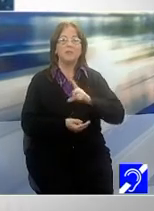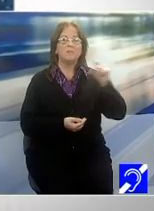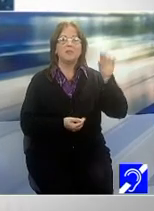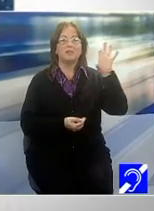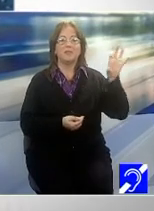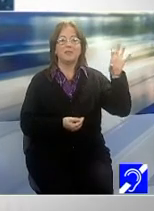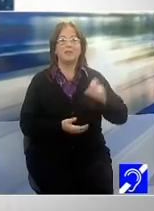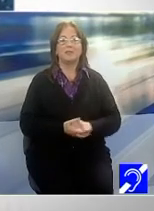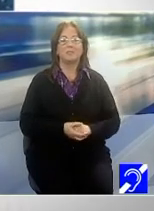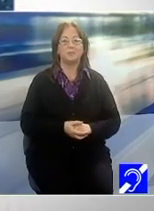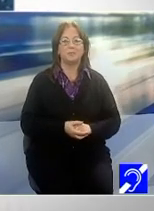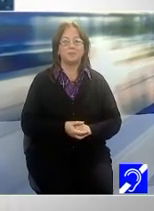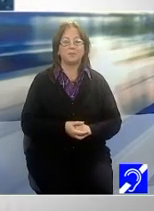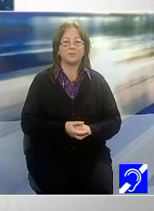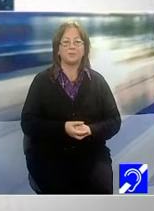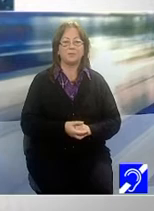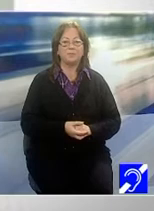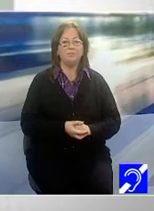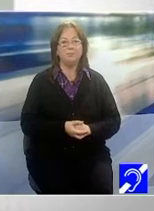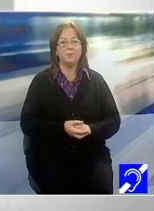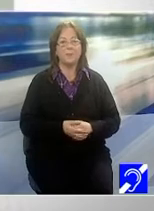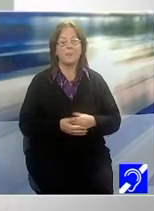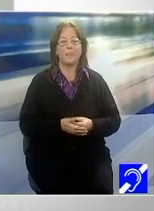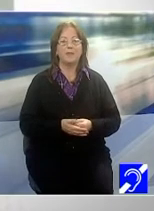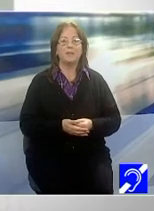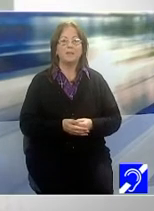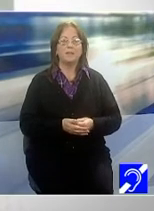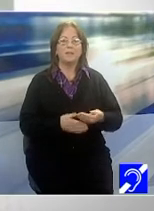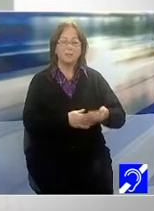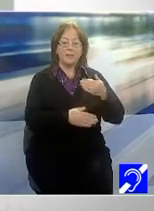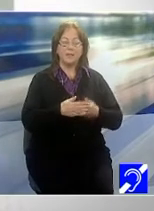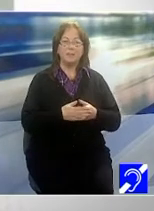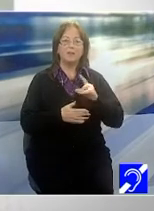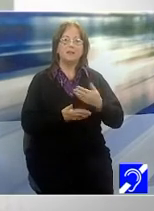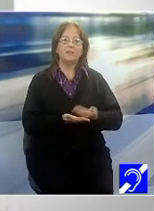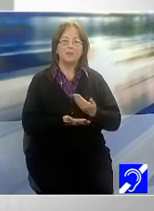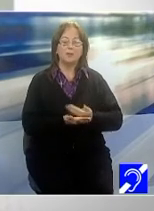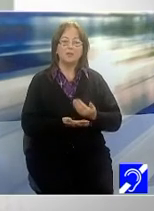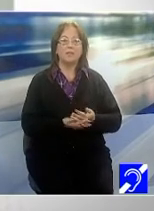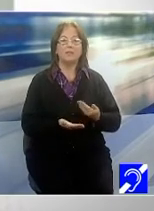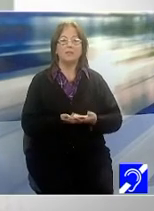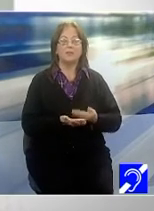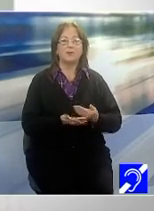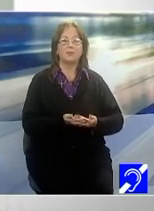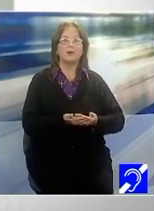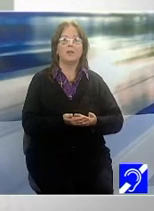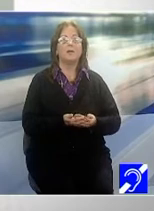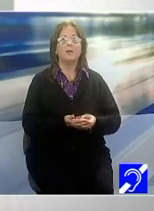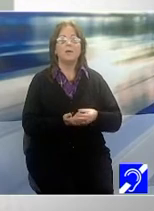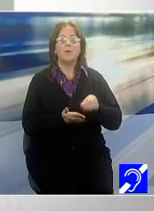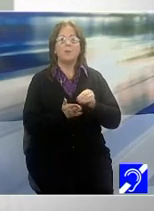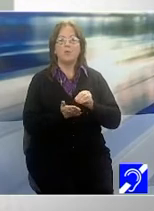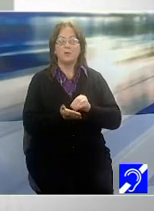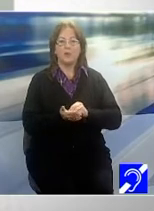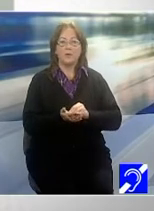păcate. Prin urmare, înainte de a discuta de programul Guvernului Cioloș, îți propun